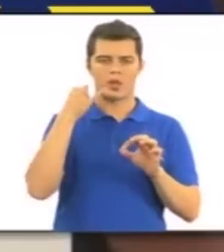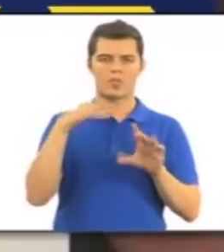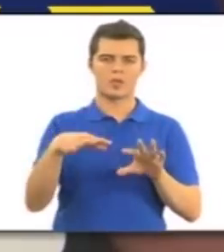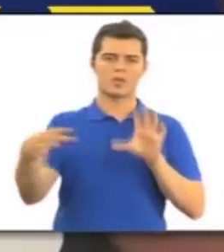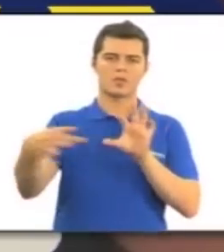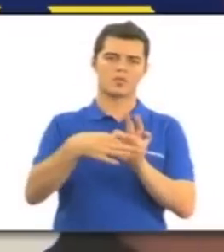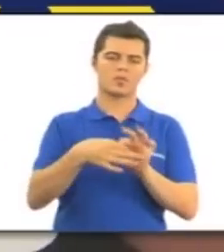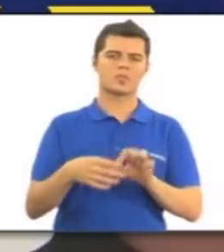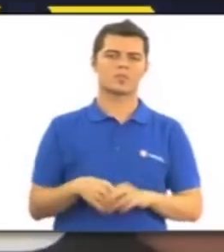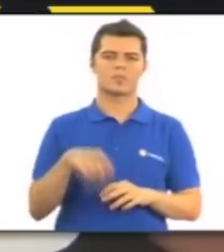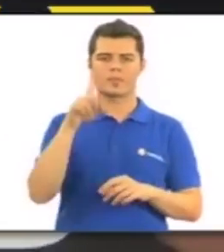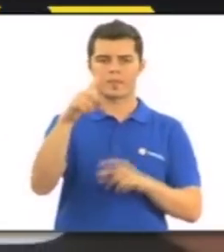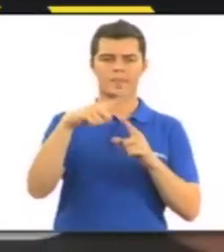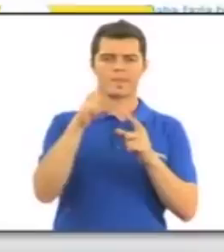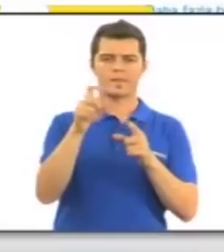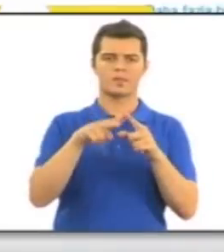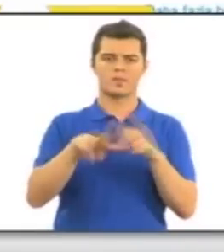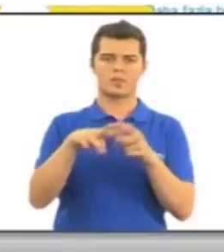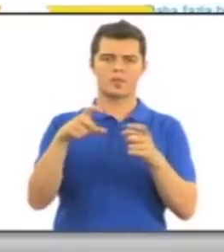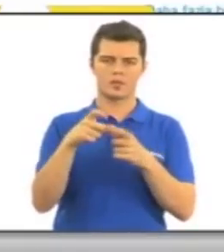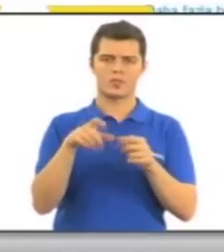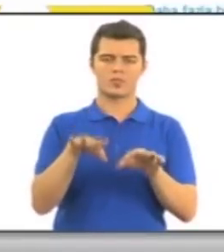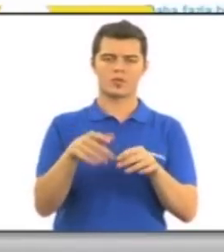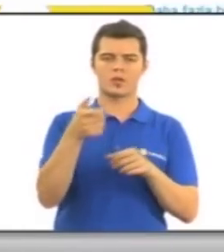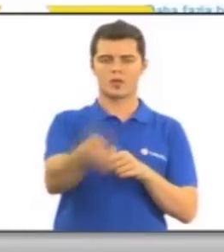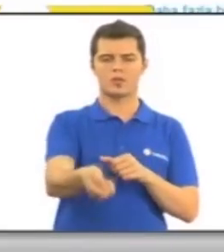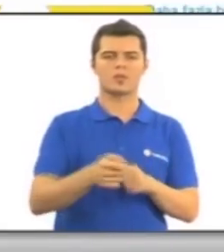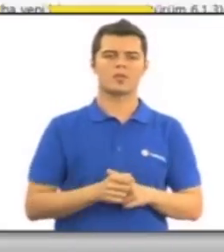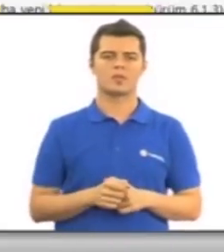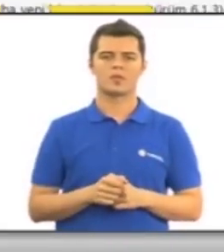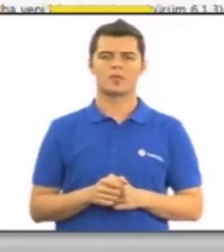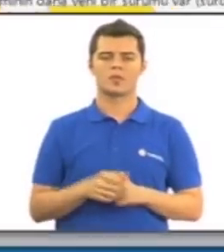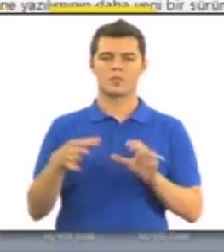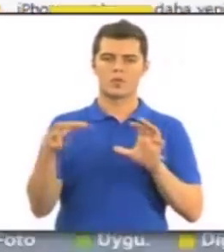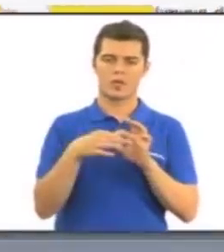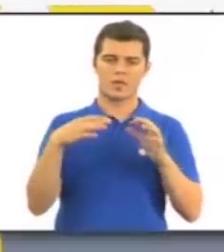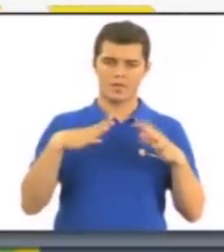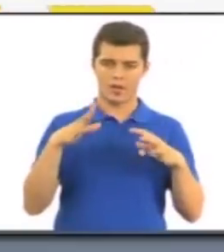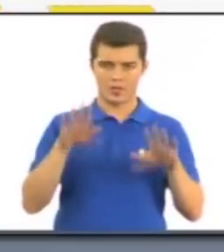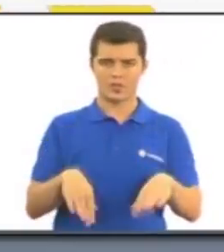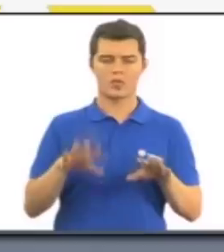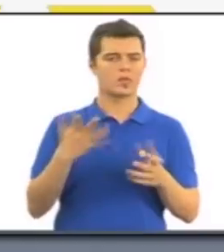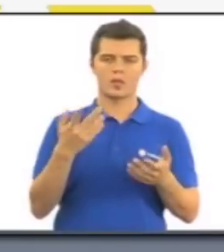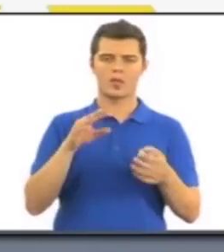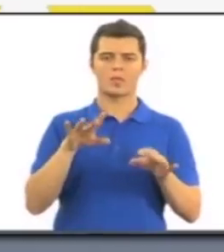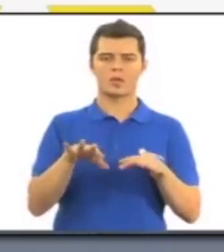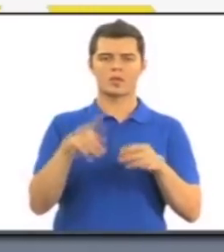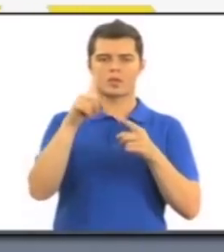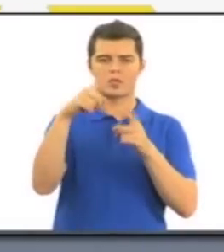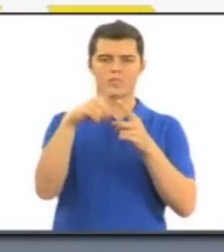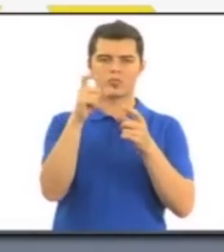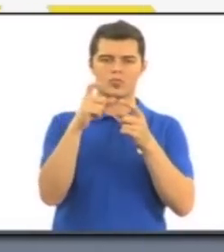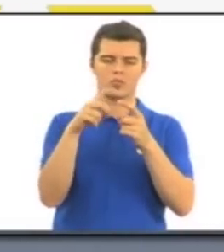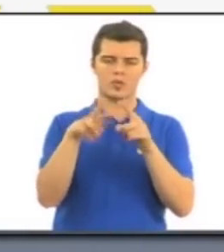telefonumuzu bilgisayarımıza bağlıyoruz. iTunes programını çalıştırıyoruz. Bağlantımızın başarılı olup olmadığını anlamak için sol tarafta